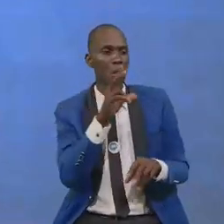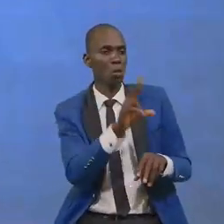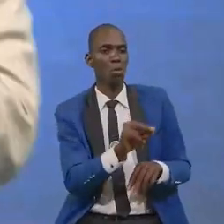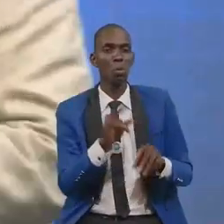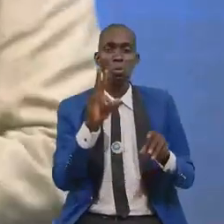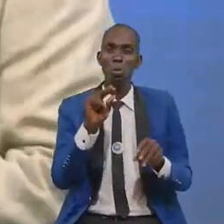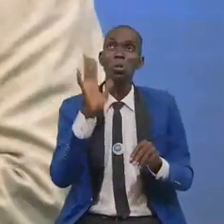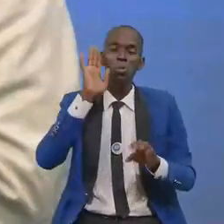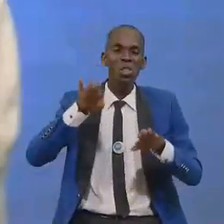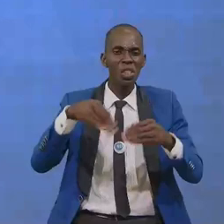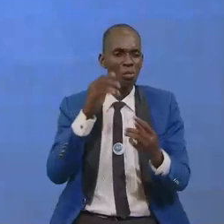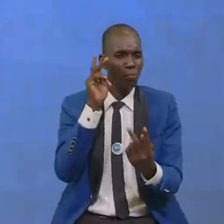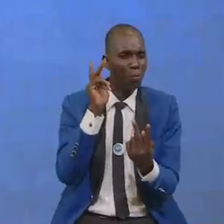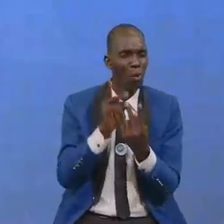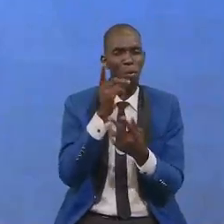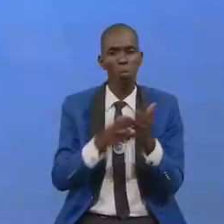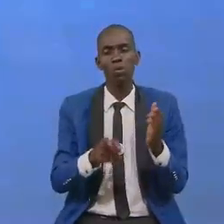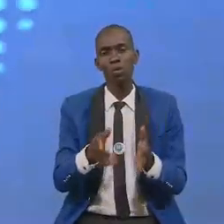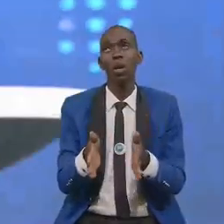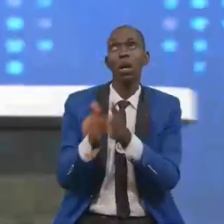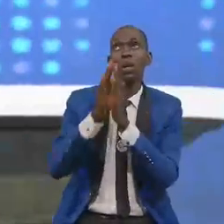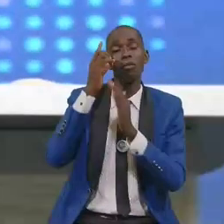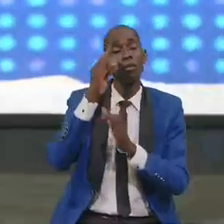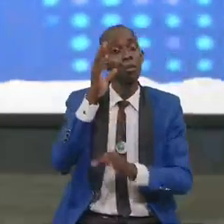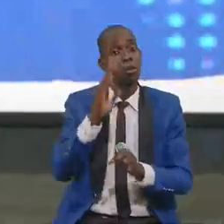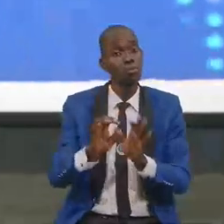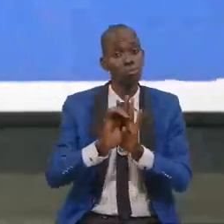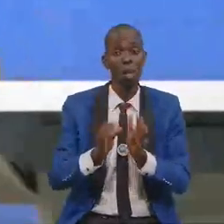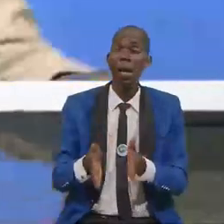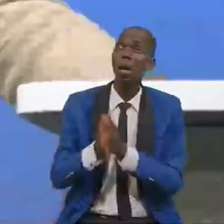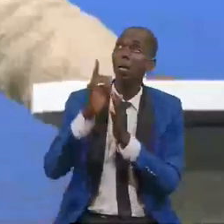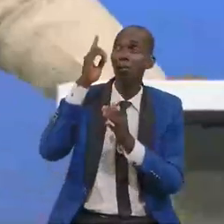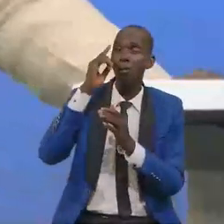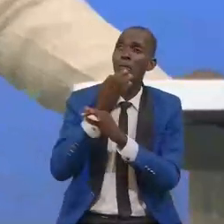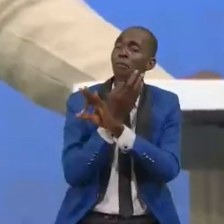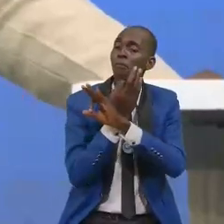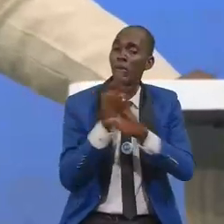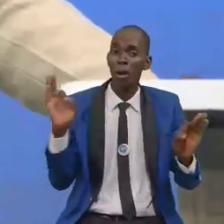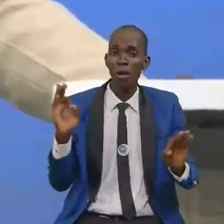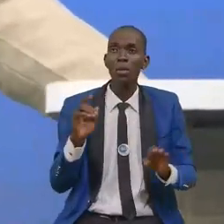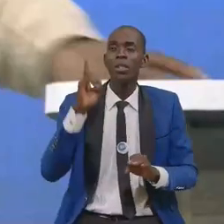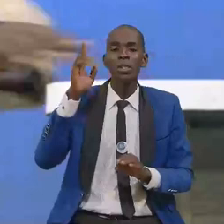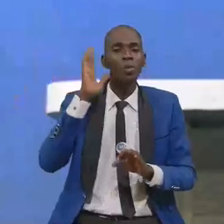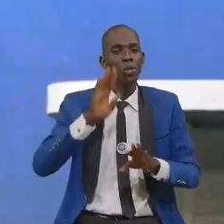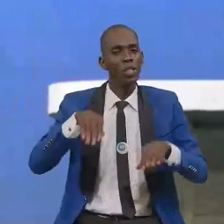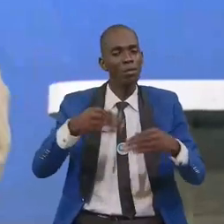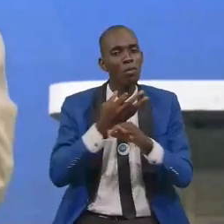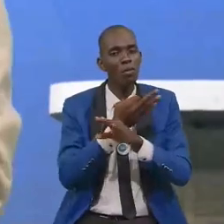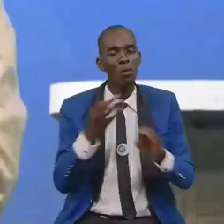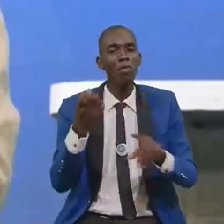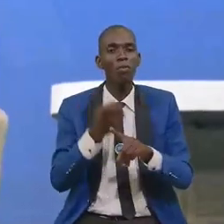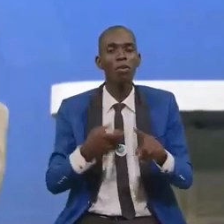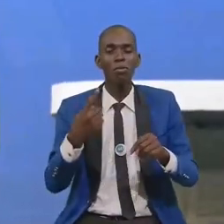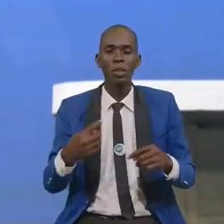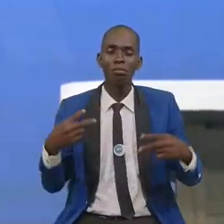demandes si tu dis je veux la libération la libération du jour et des codes du péché